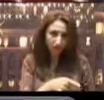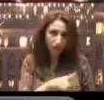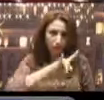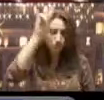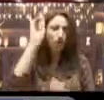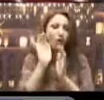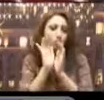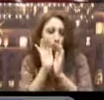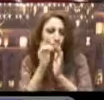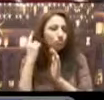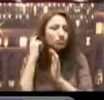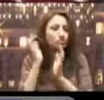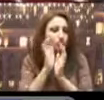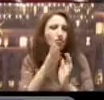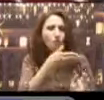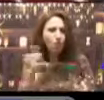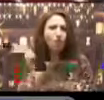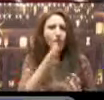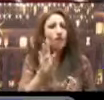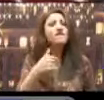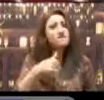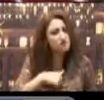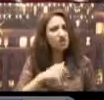بصراحه طبعا لحظات طبعا،